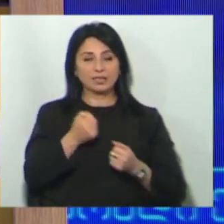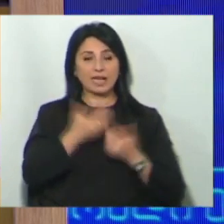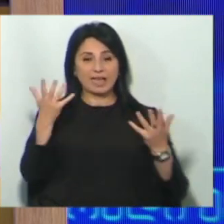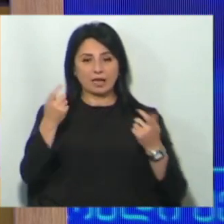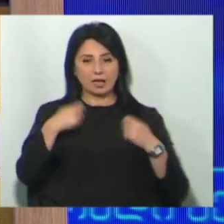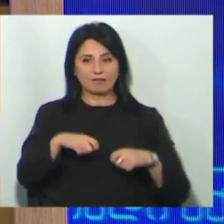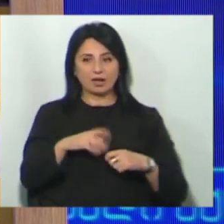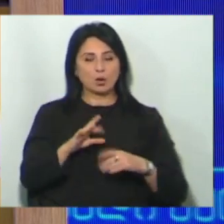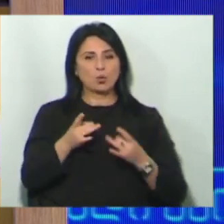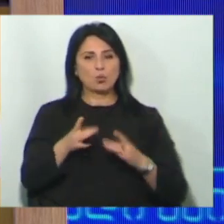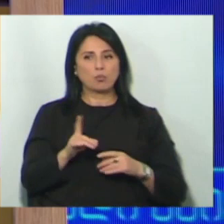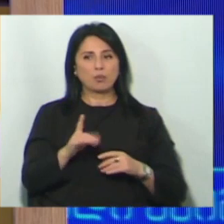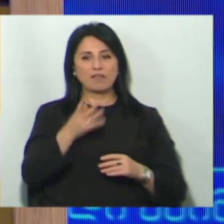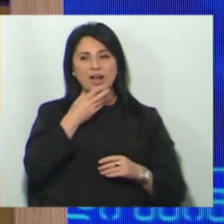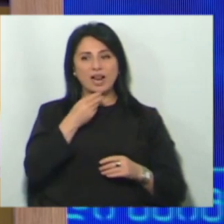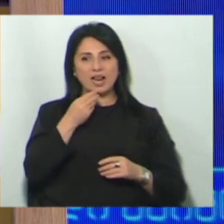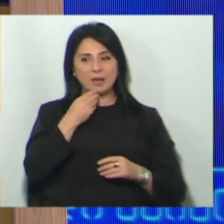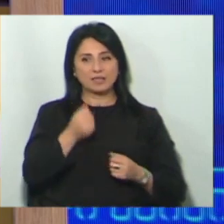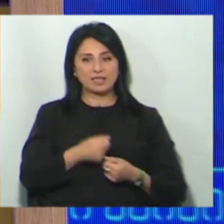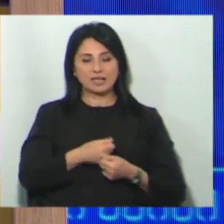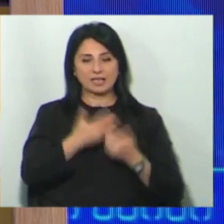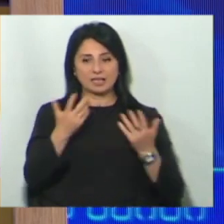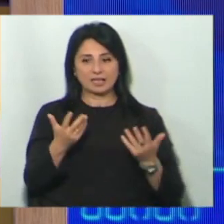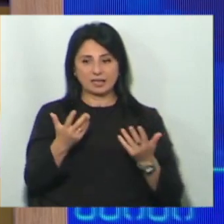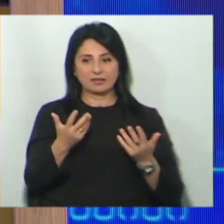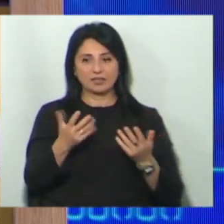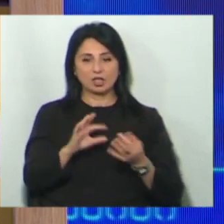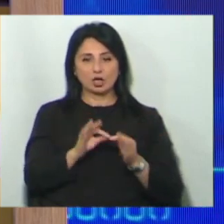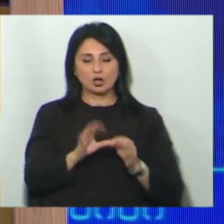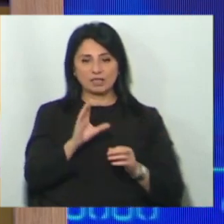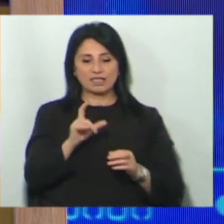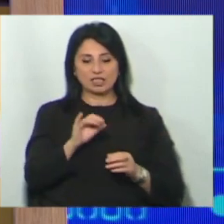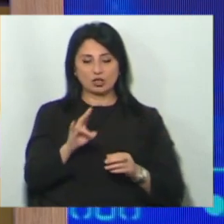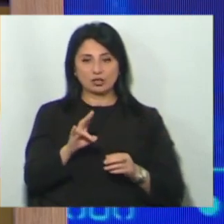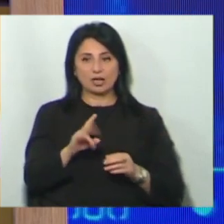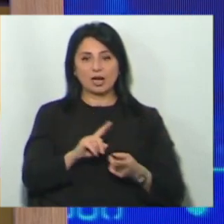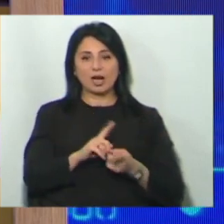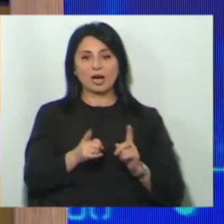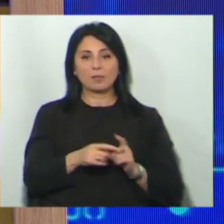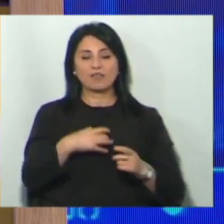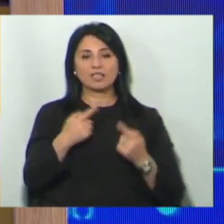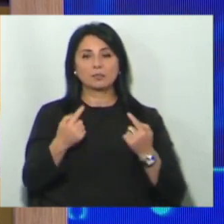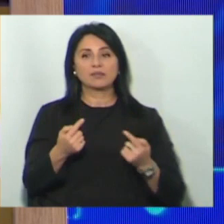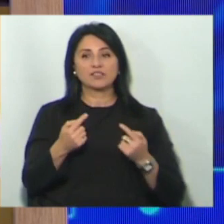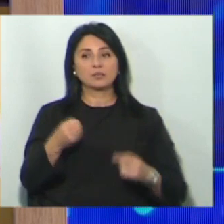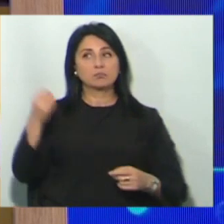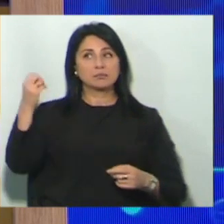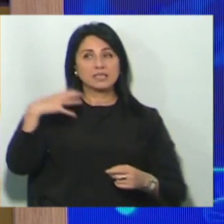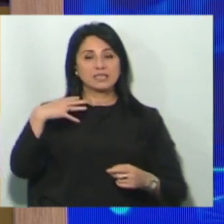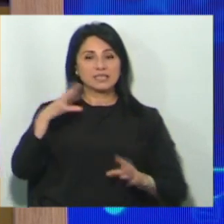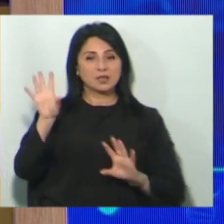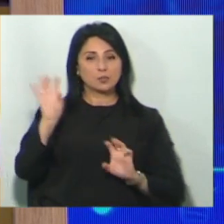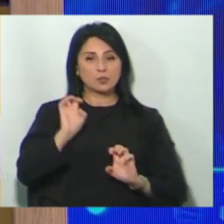ფერის სამოსი, არა უბრალოდ ლამაზია და ნათელია კონკრეტულ სეზონთან კავშირში, არამედ მნიშვნელოვანია მზის